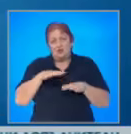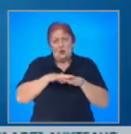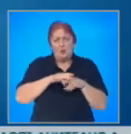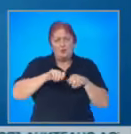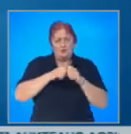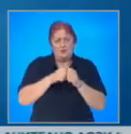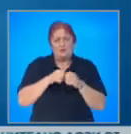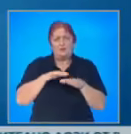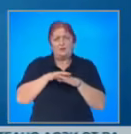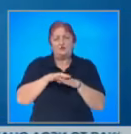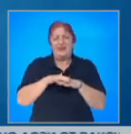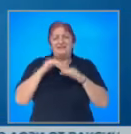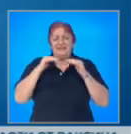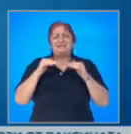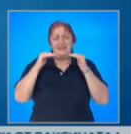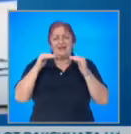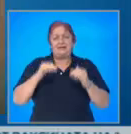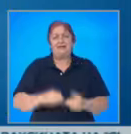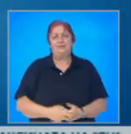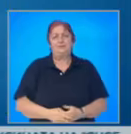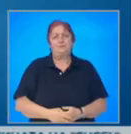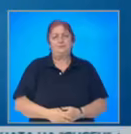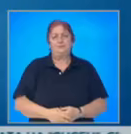грубо нарушаване на професионалните стандарти.